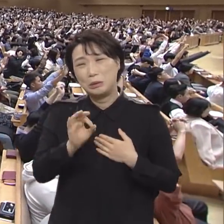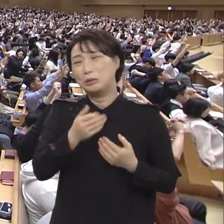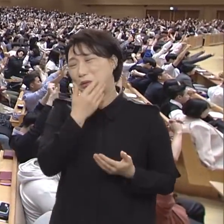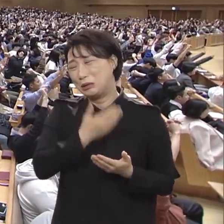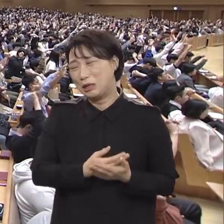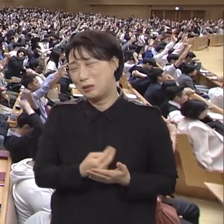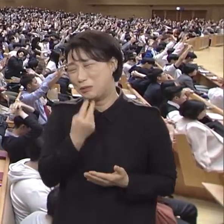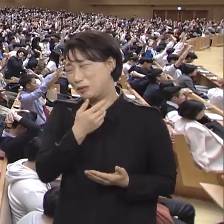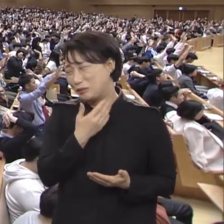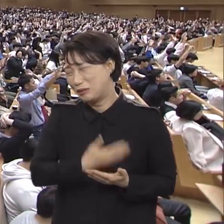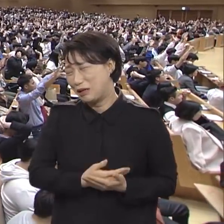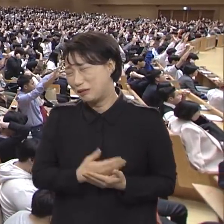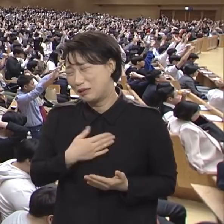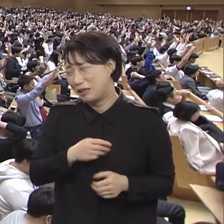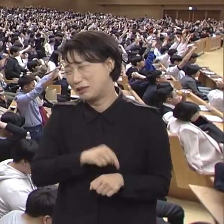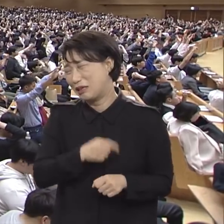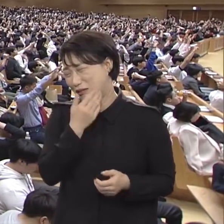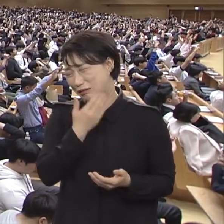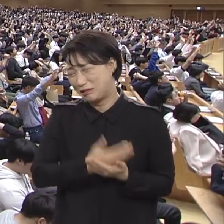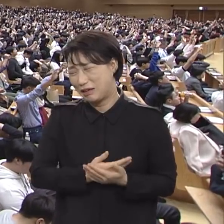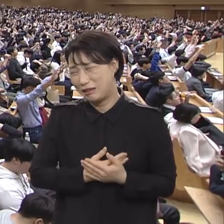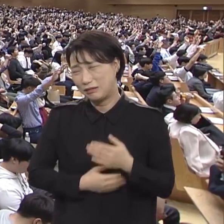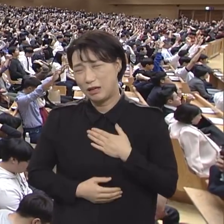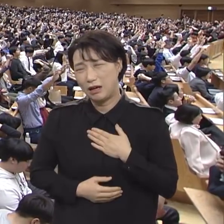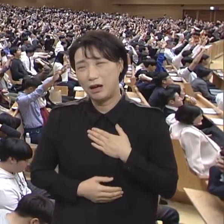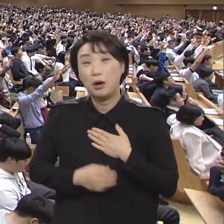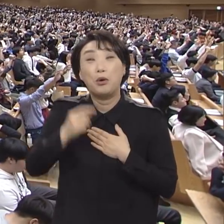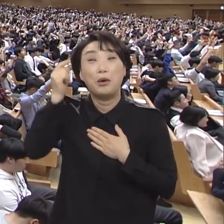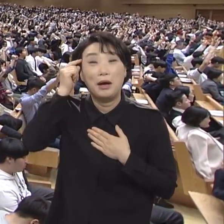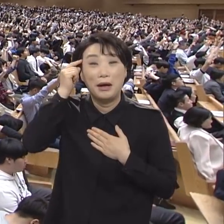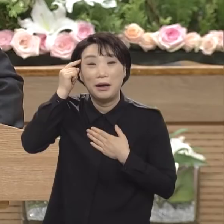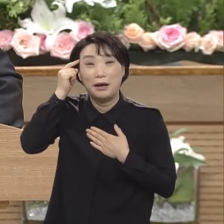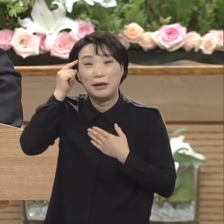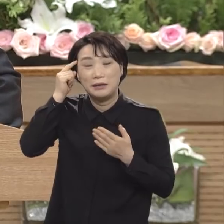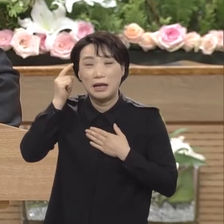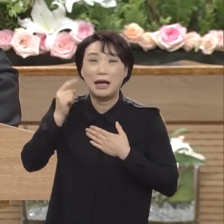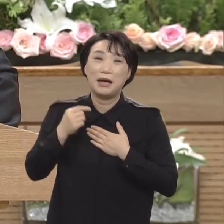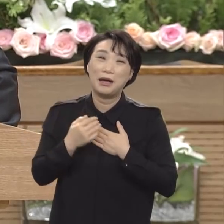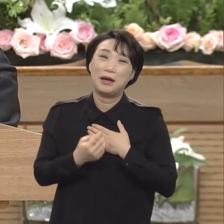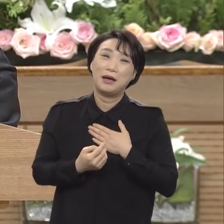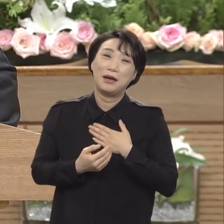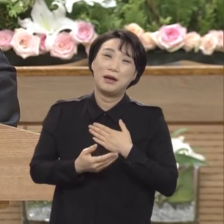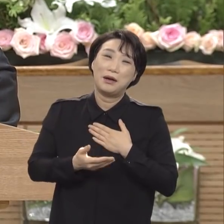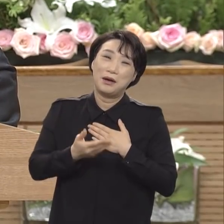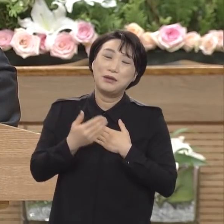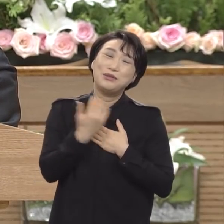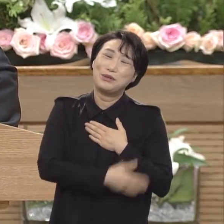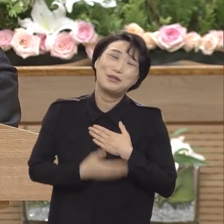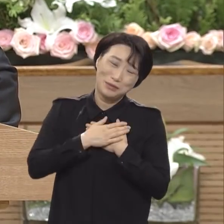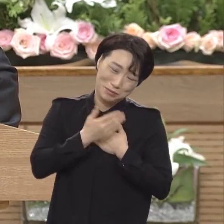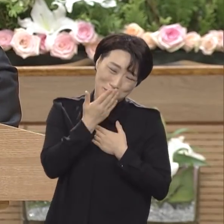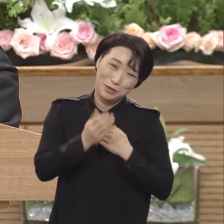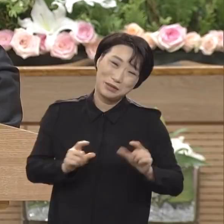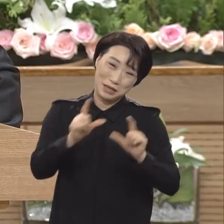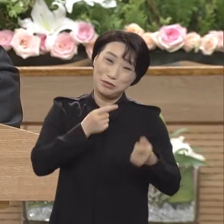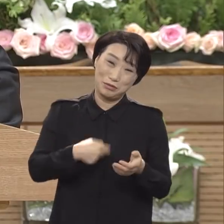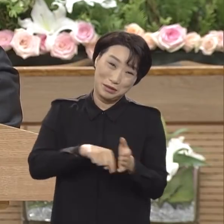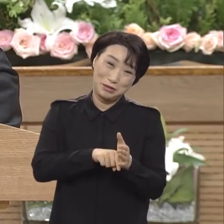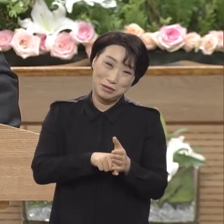귀하고 목숨이 귀하고 시간이 귀한데 무엇 때문에? 내 목근육 살기 위해서.